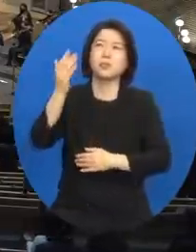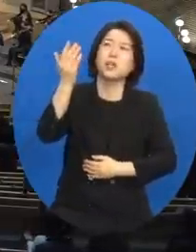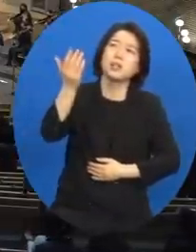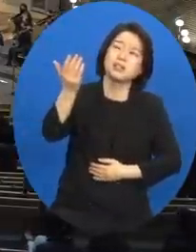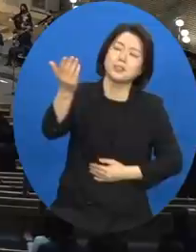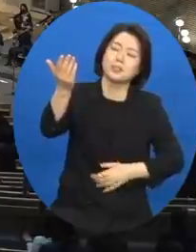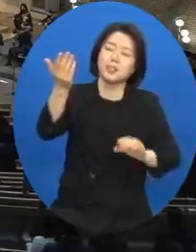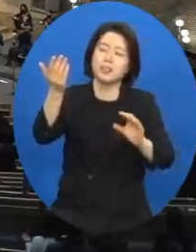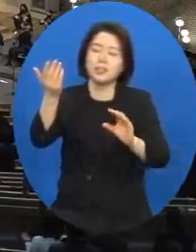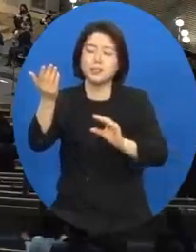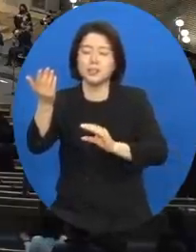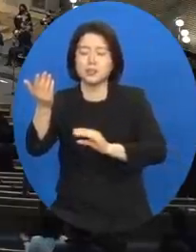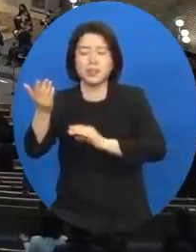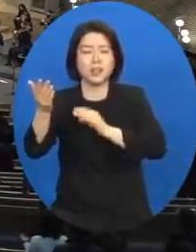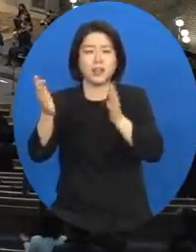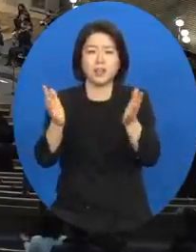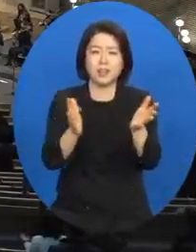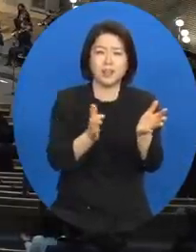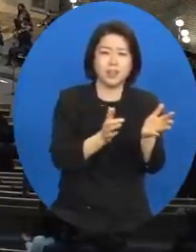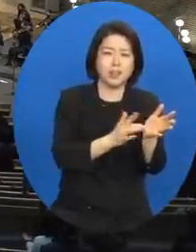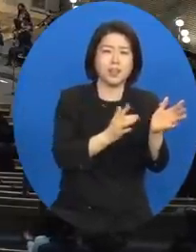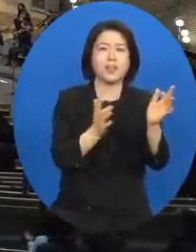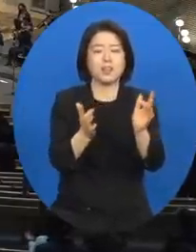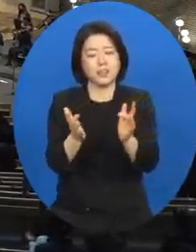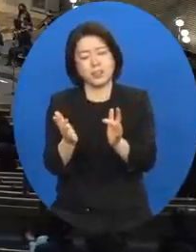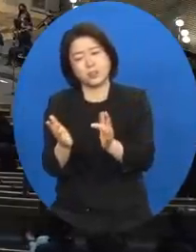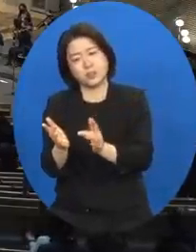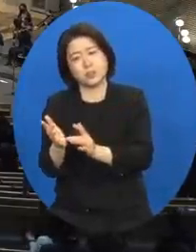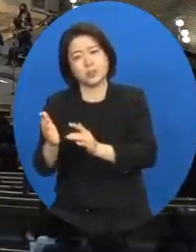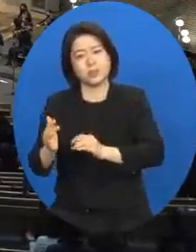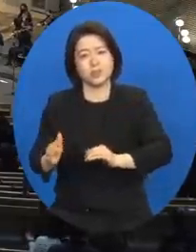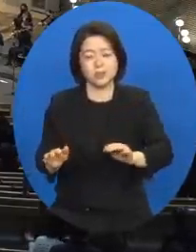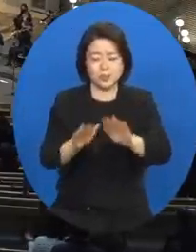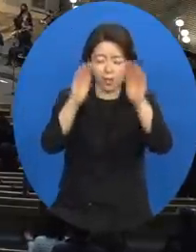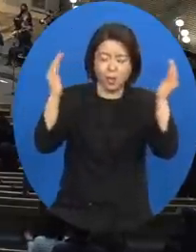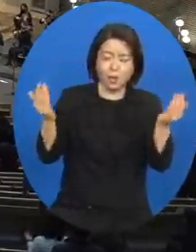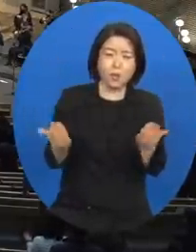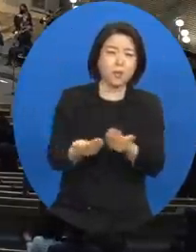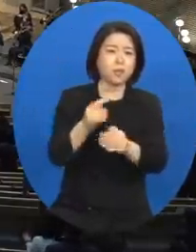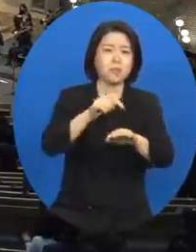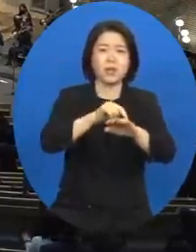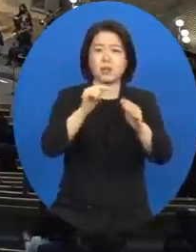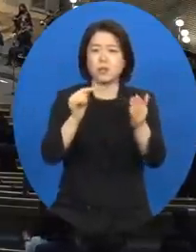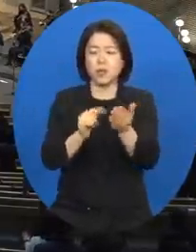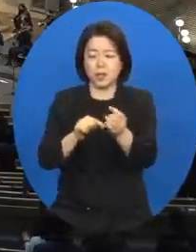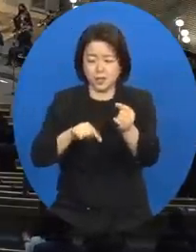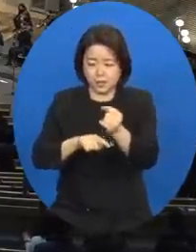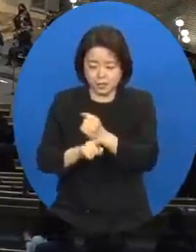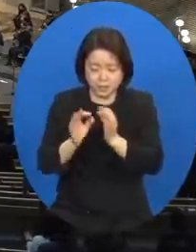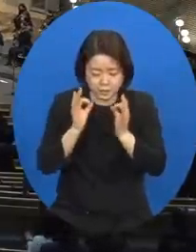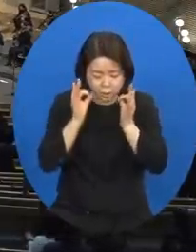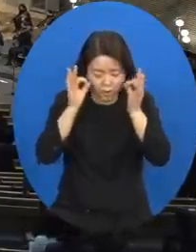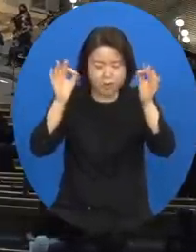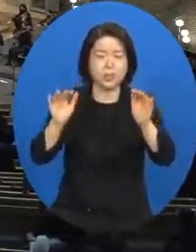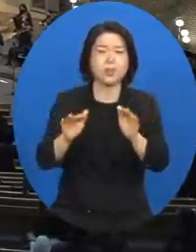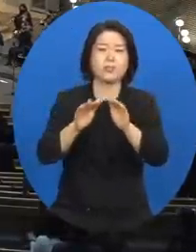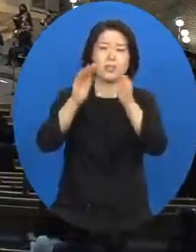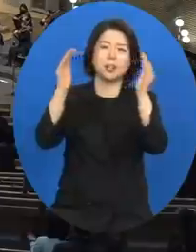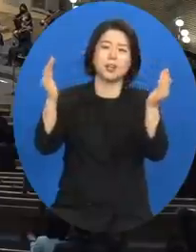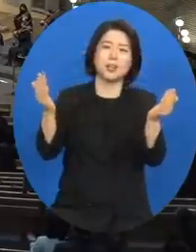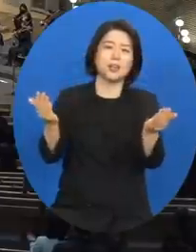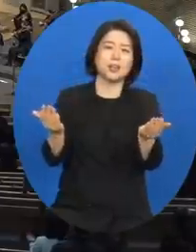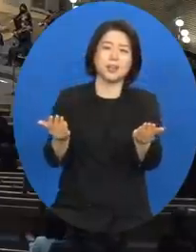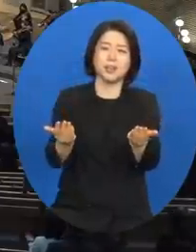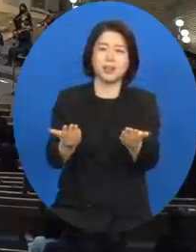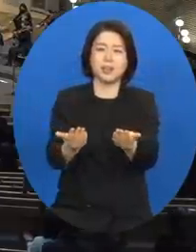예수, 그 이름 예수, 온 마음과 뜻 정성